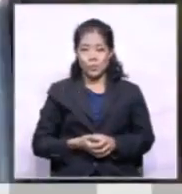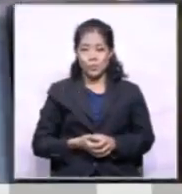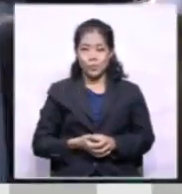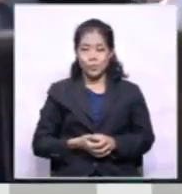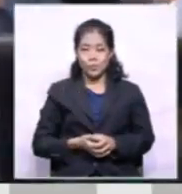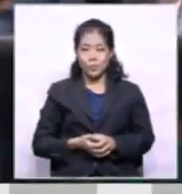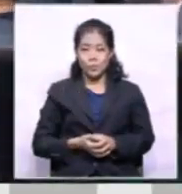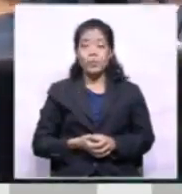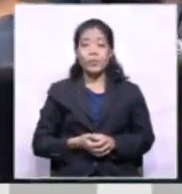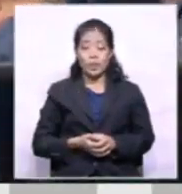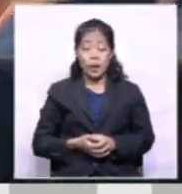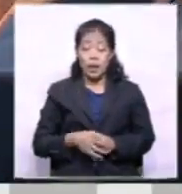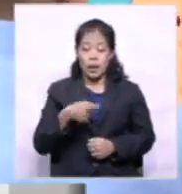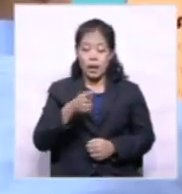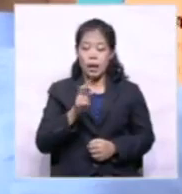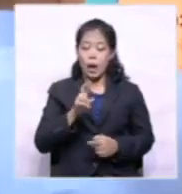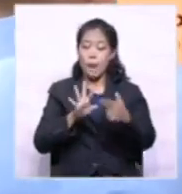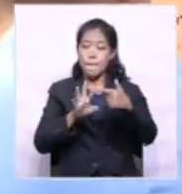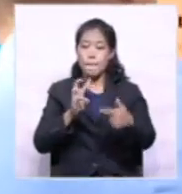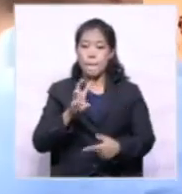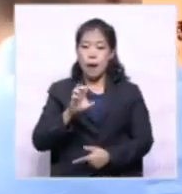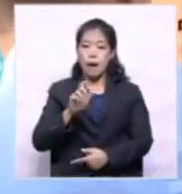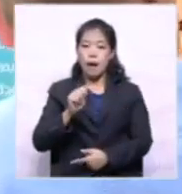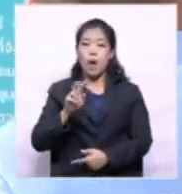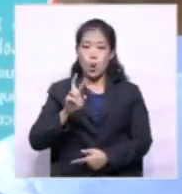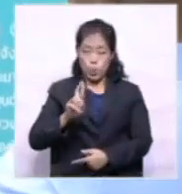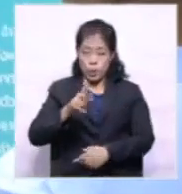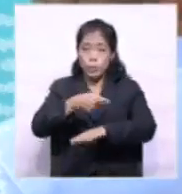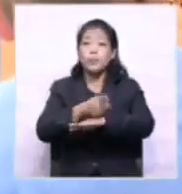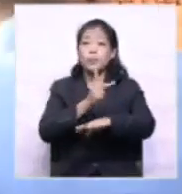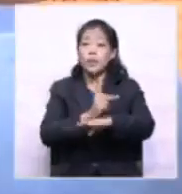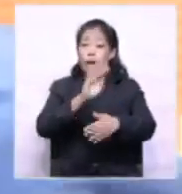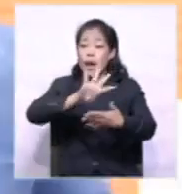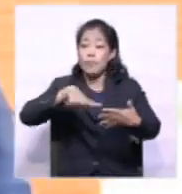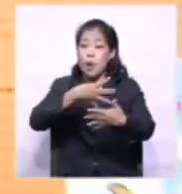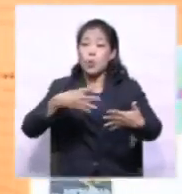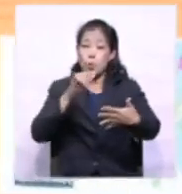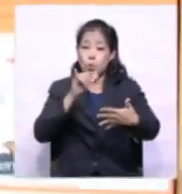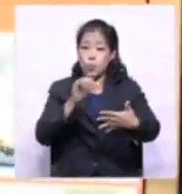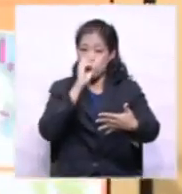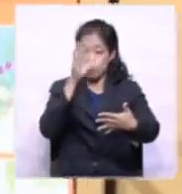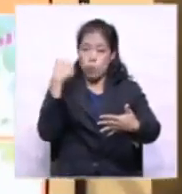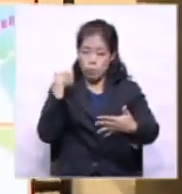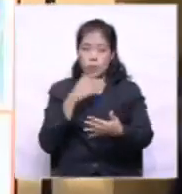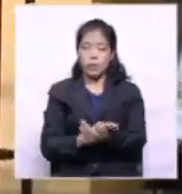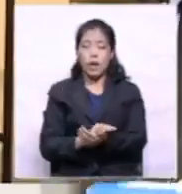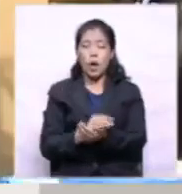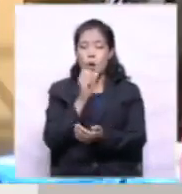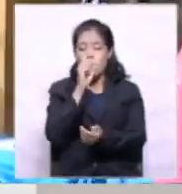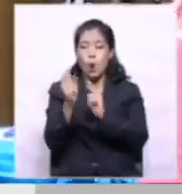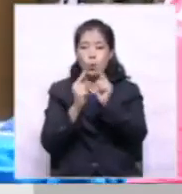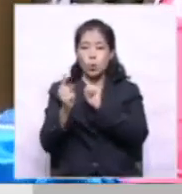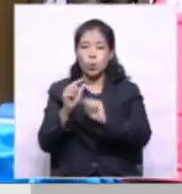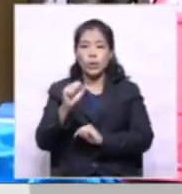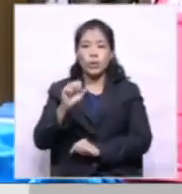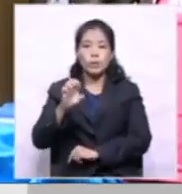ส่วนพลเอกประวิตรวงสุวรรณรองนายกรัฐมนตรีในฐานะประธานคณะกรรมการยุทธศาสตร์พรรคพลังประชารัฐยังไม่รับแต่การติดต่อจากนายศิระเพื่อ